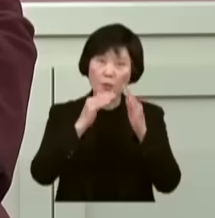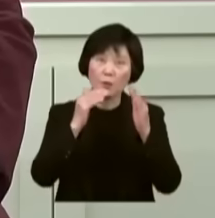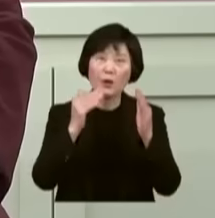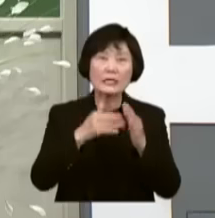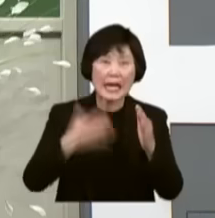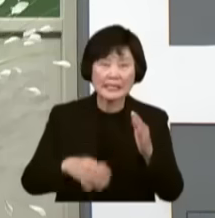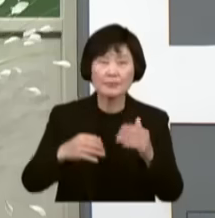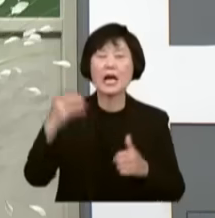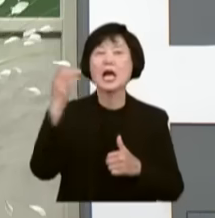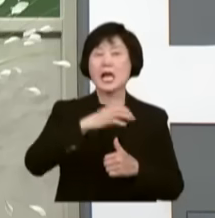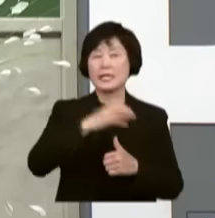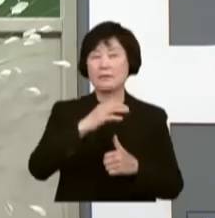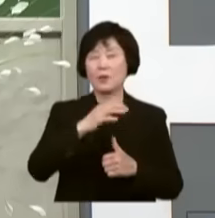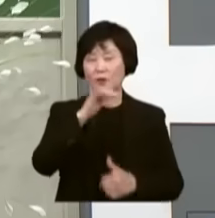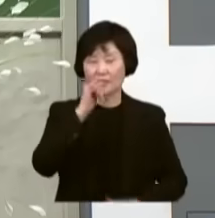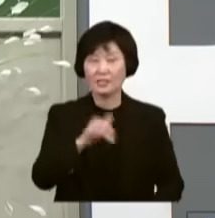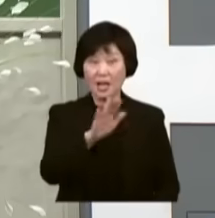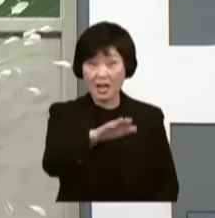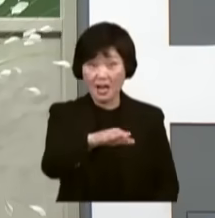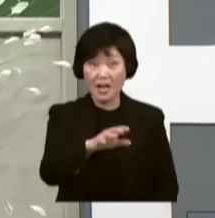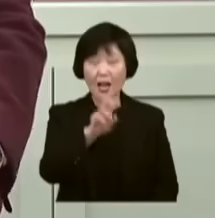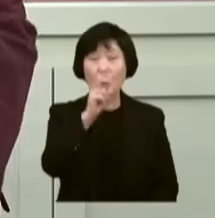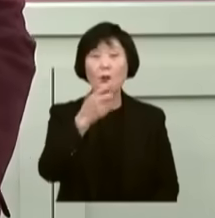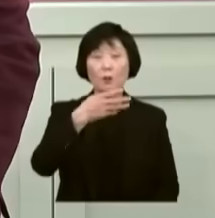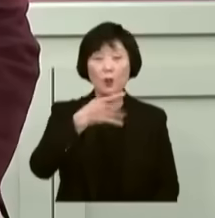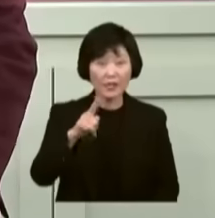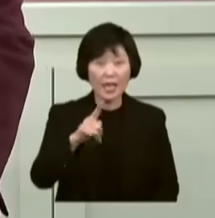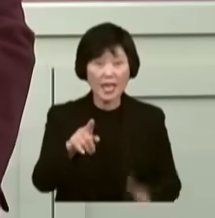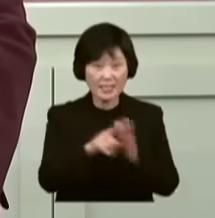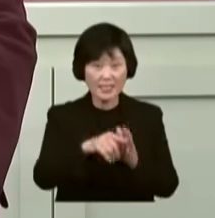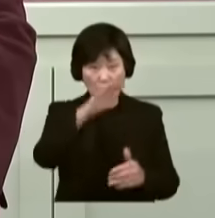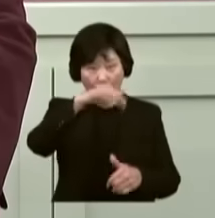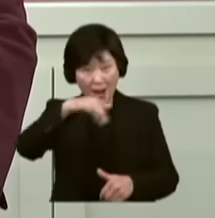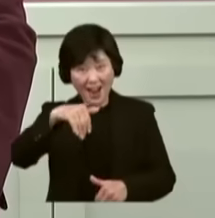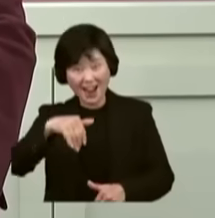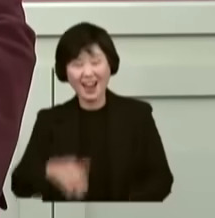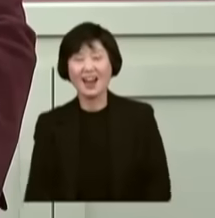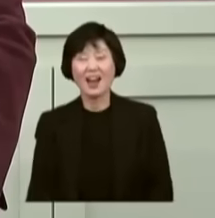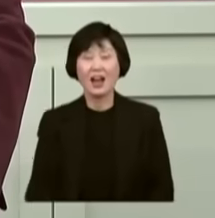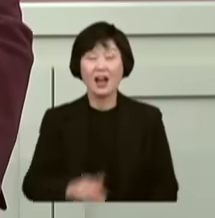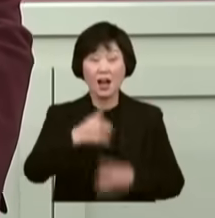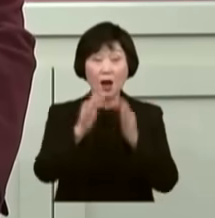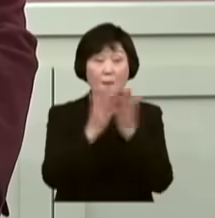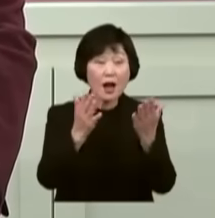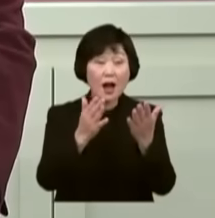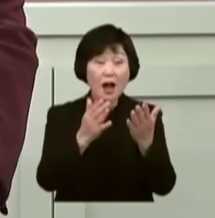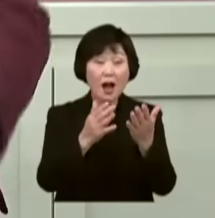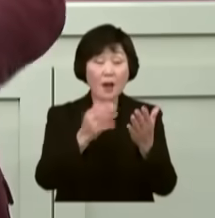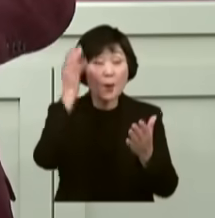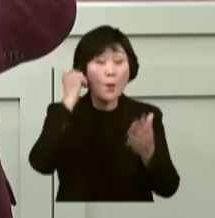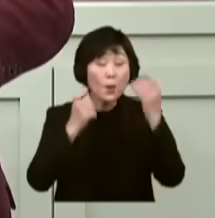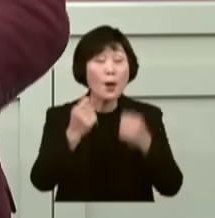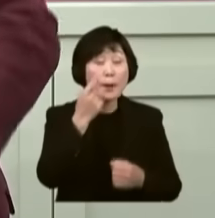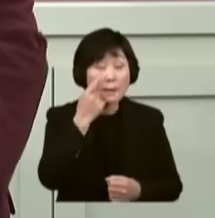일로 와. 맞아 못해 신앙 일로 와봐. 그럼 네 그러면 못해 신앙 일로 와. 몇 장 몇 절 한번 해봐. 아니 저기 지금